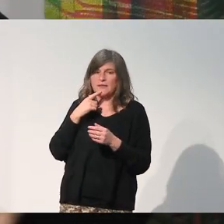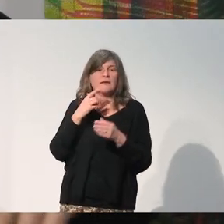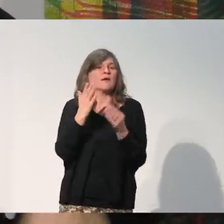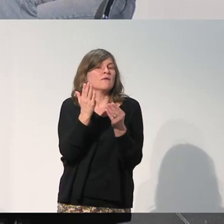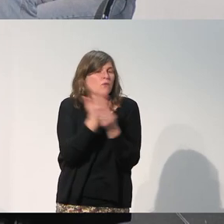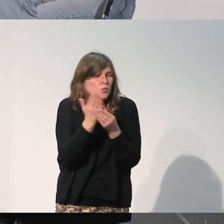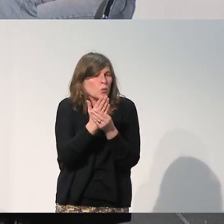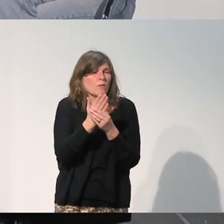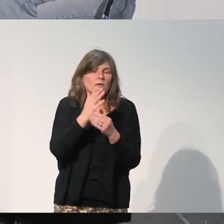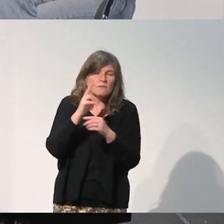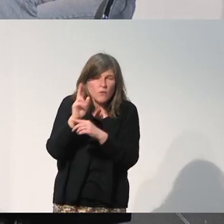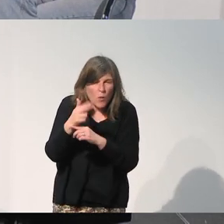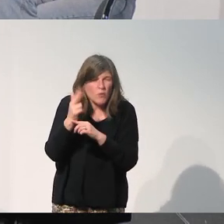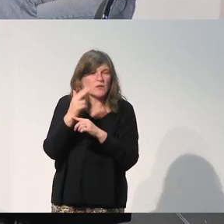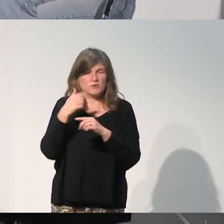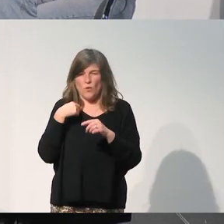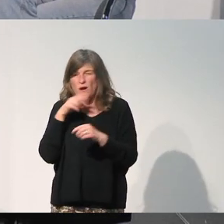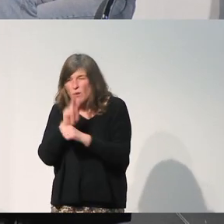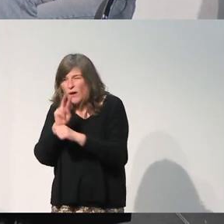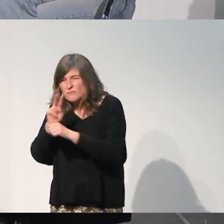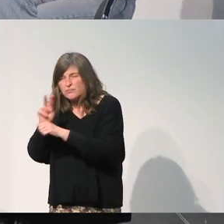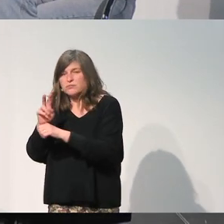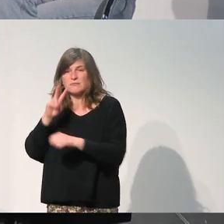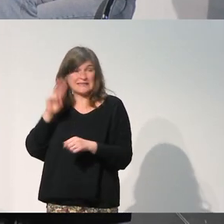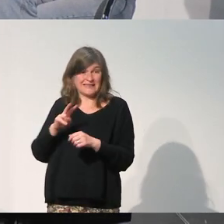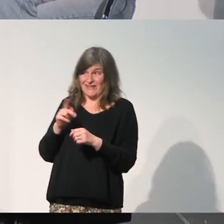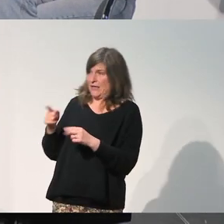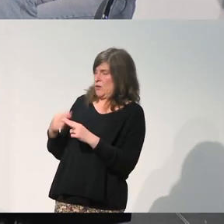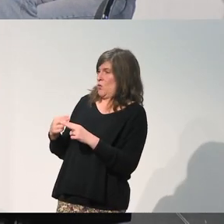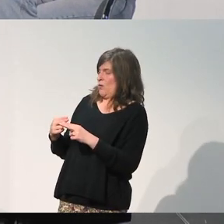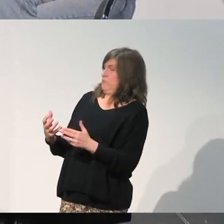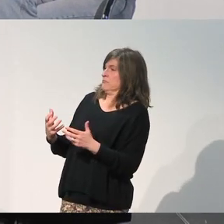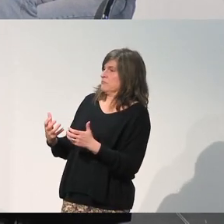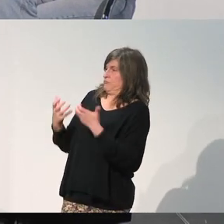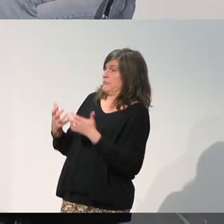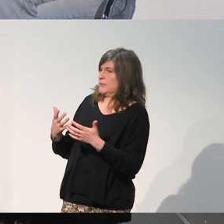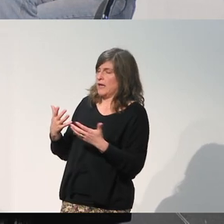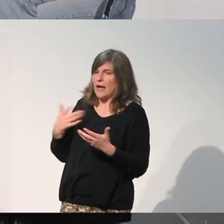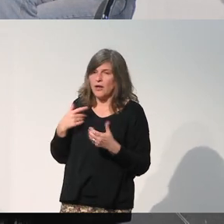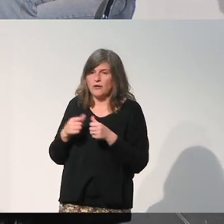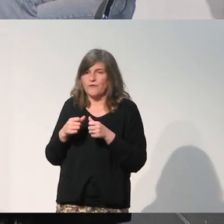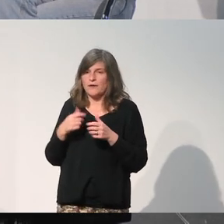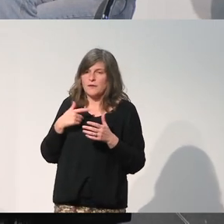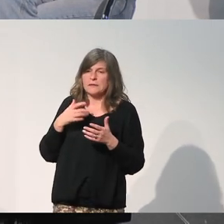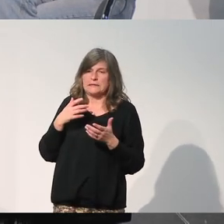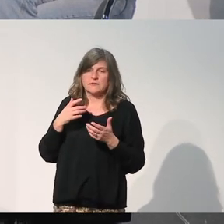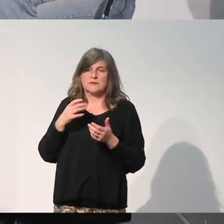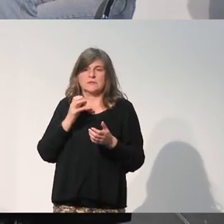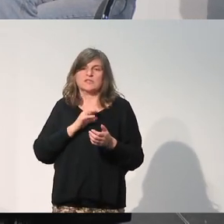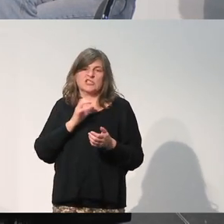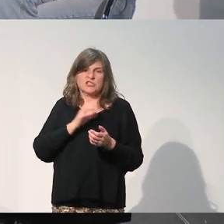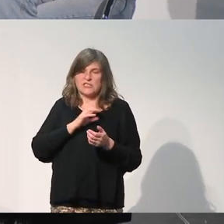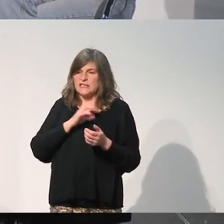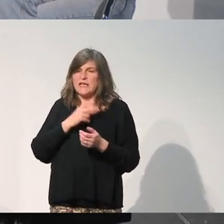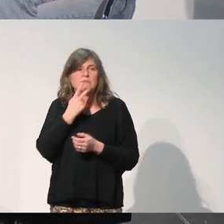donc... donc oui, non, c'est très étrange de tomber sur ces noms-là, et qu'est-ce qu'on en fait? Donc j'ai fait entendre les silences, je pense sur ta